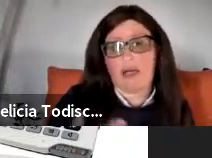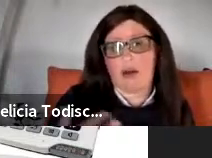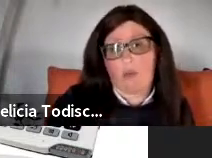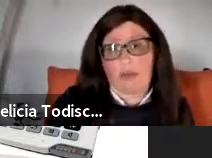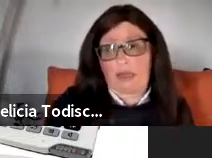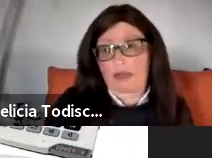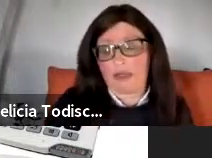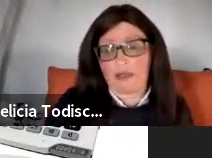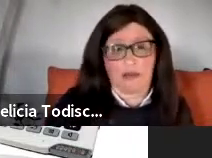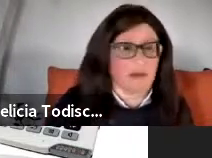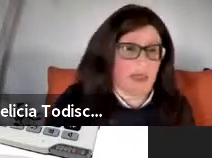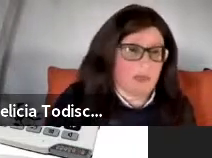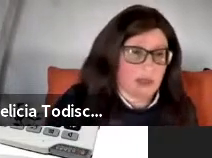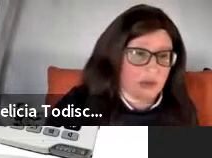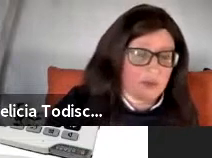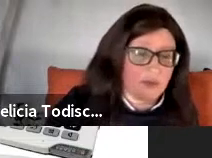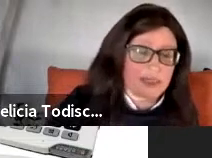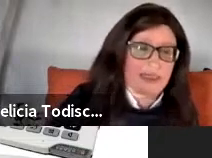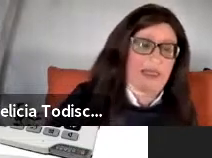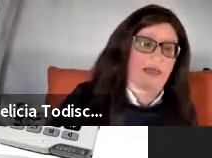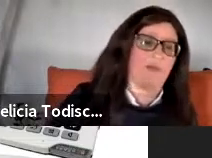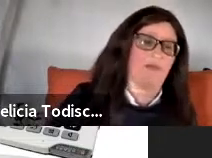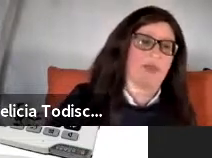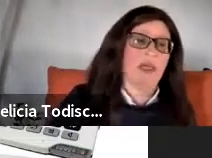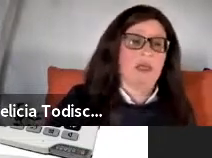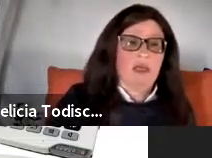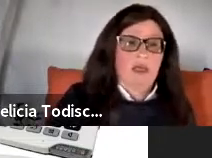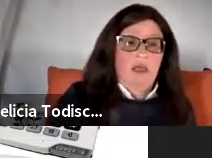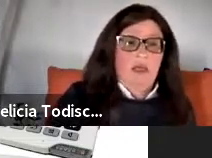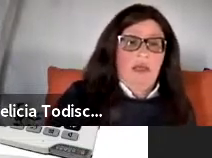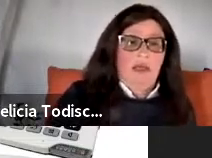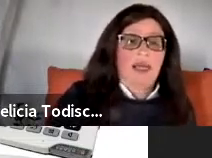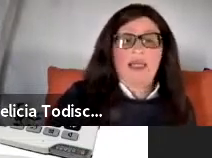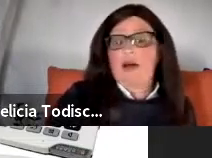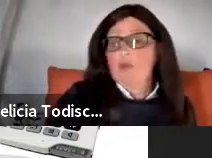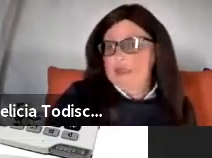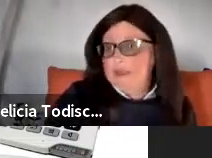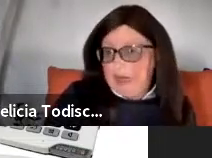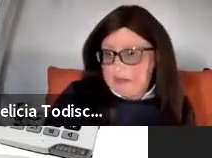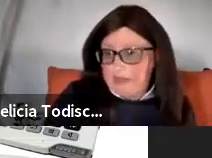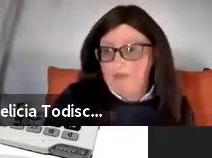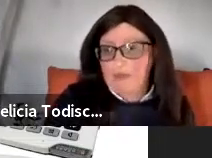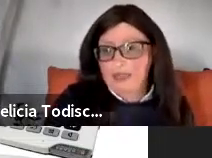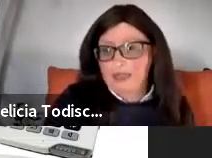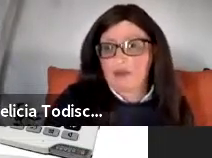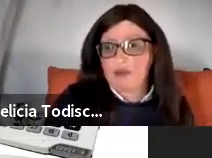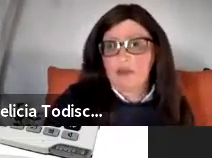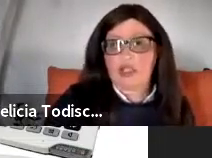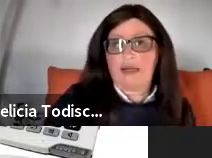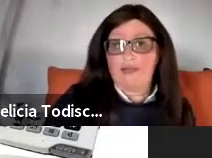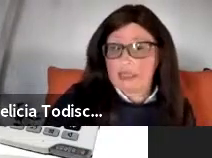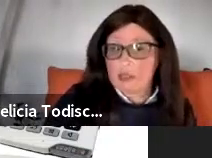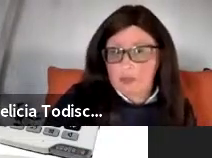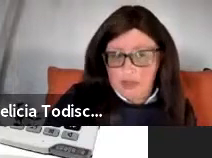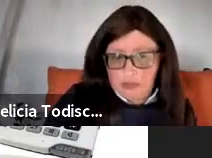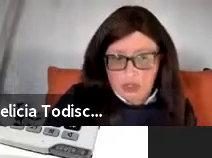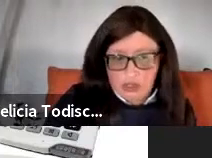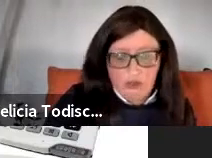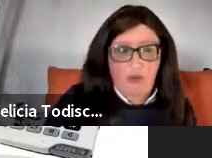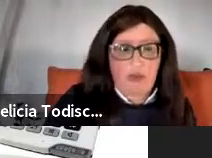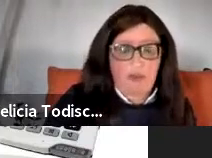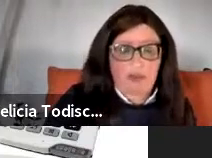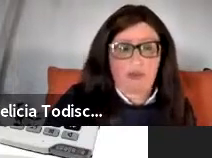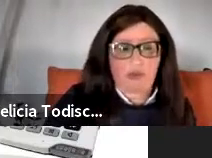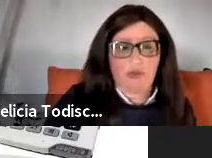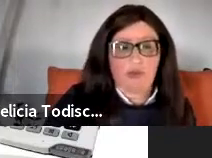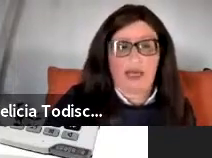le scuole o per laboratori per esterni. Realtà aumentata. La tecnologia viaggia più veloce